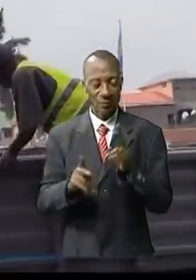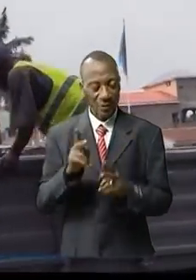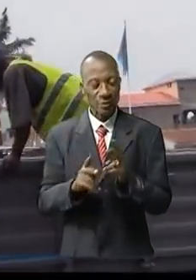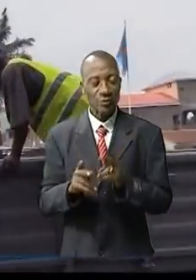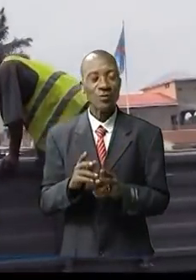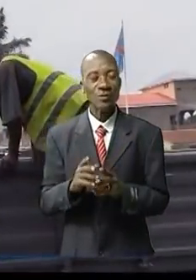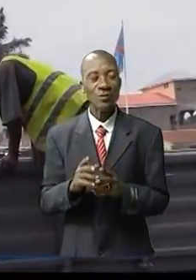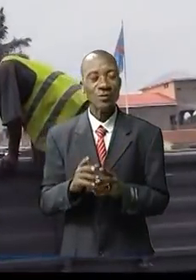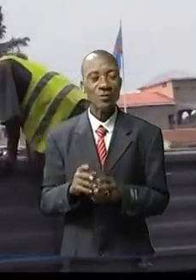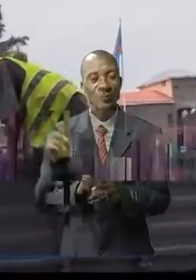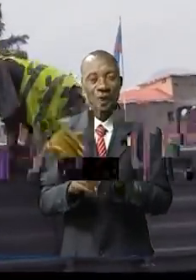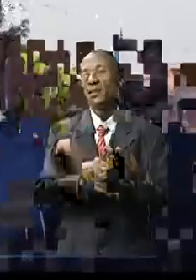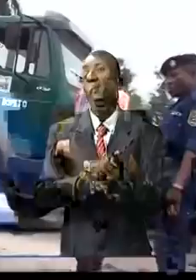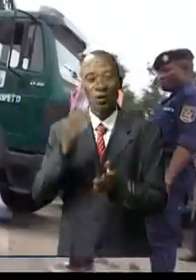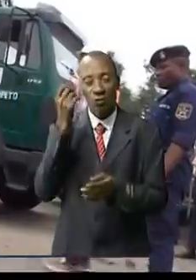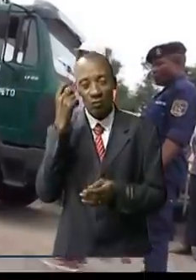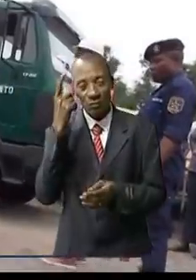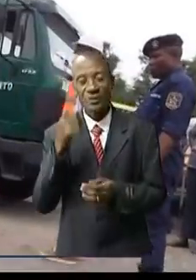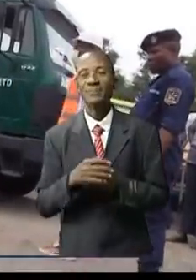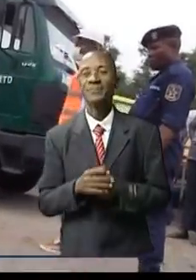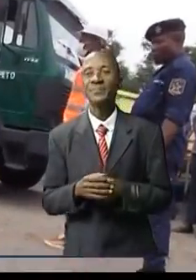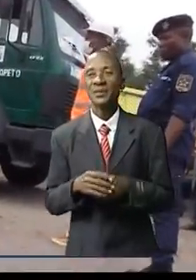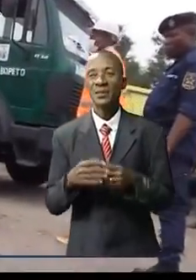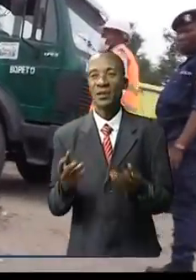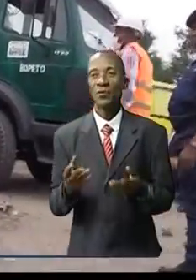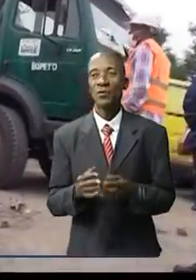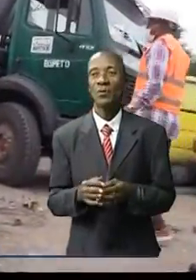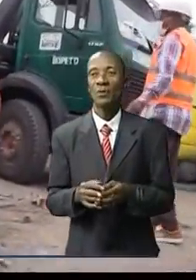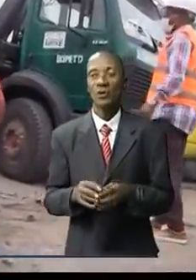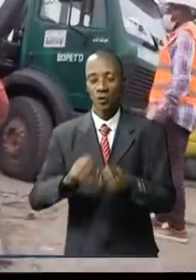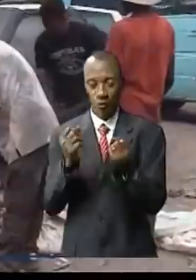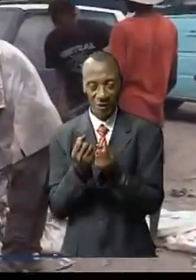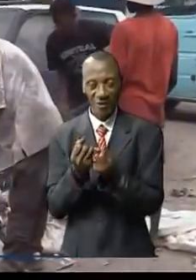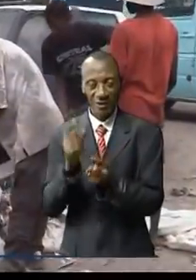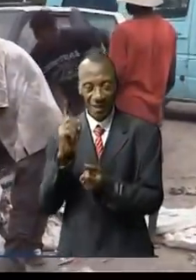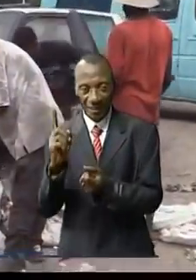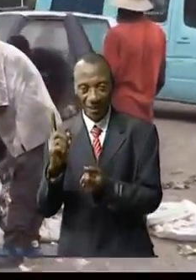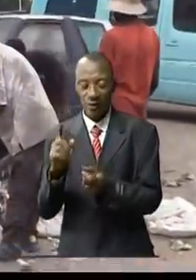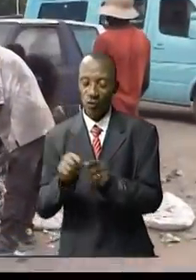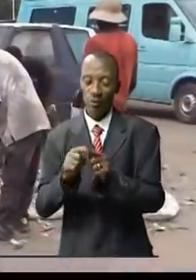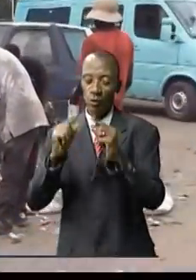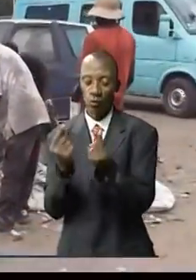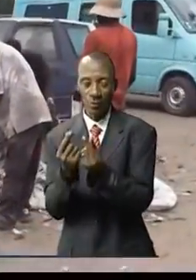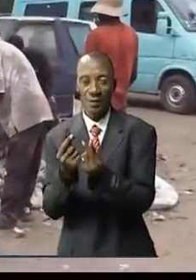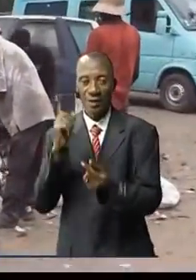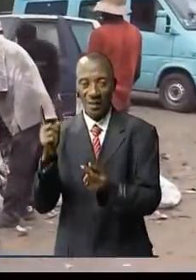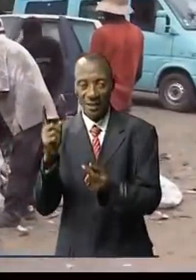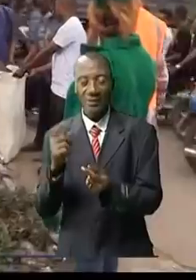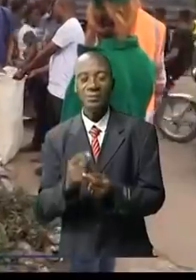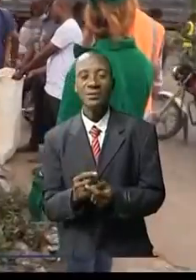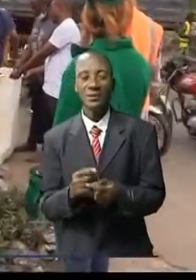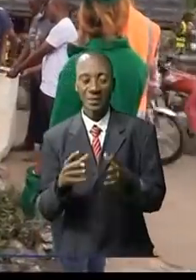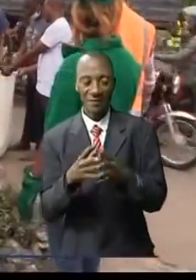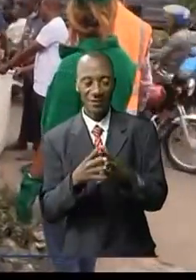essentiellement consacrée aux travaux d'évacuation des immondices en collaboration avec la société internationale Agrini